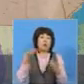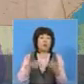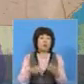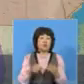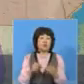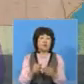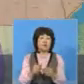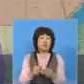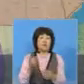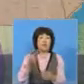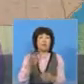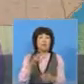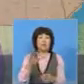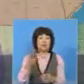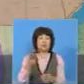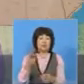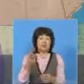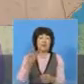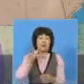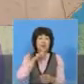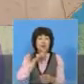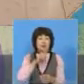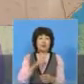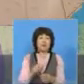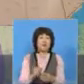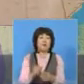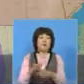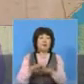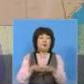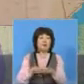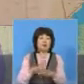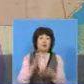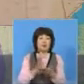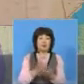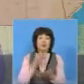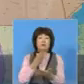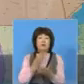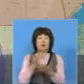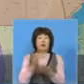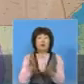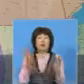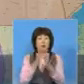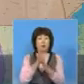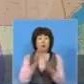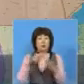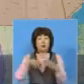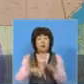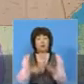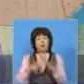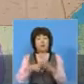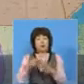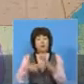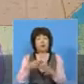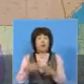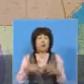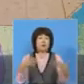рамках логистики и экономики, и той же математики, и имея наш природный потенциал, который, опять-таки, повторяюсь, не просто